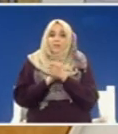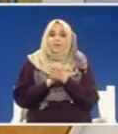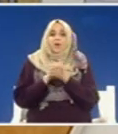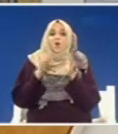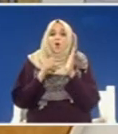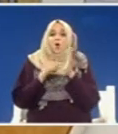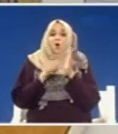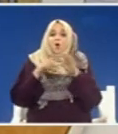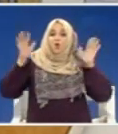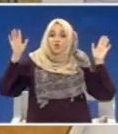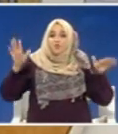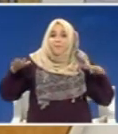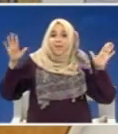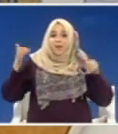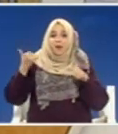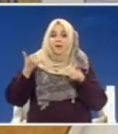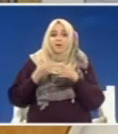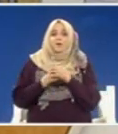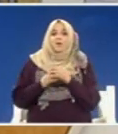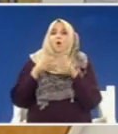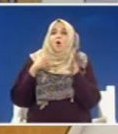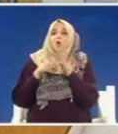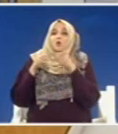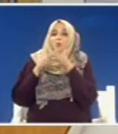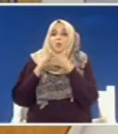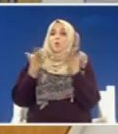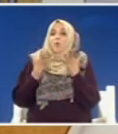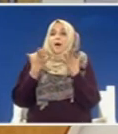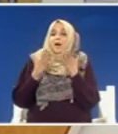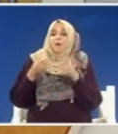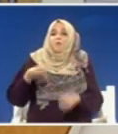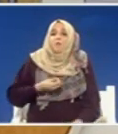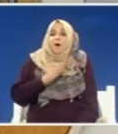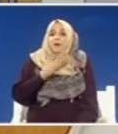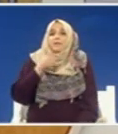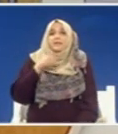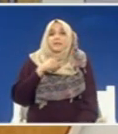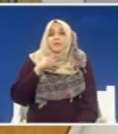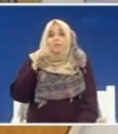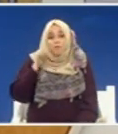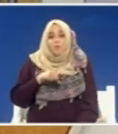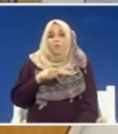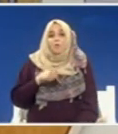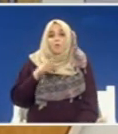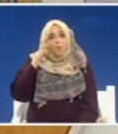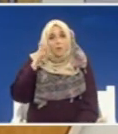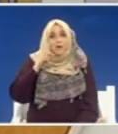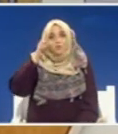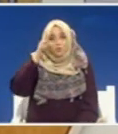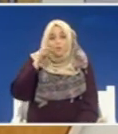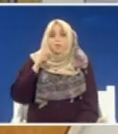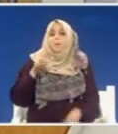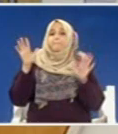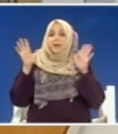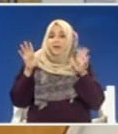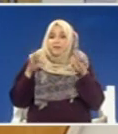أجاب جبريل عليه السلام ما سأله أخبرني ما الإيمان، قال أن تؤمن بالله وملائكته وكتبه